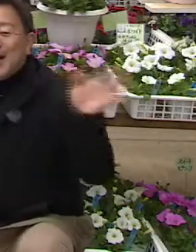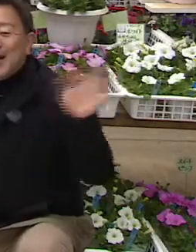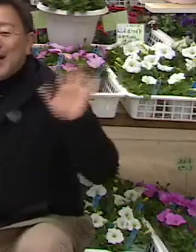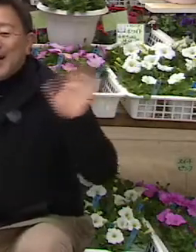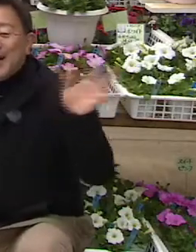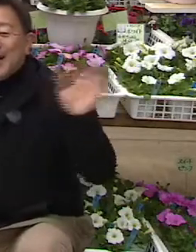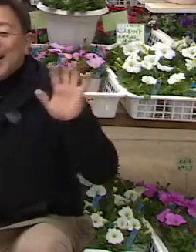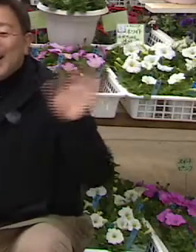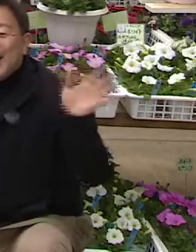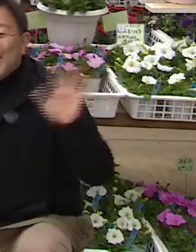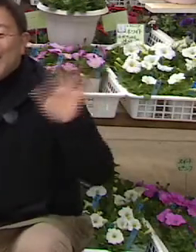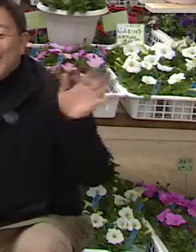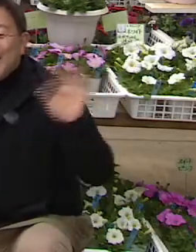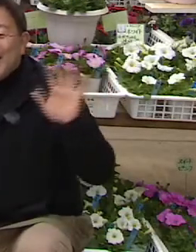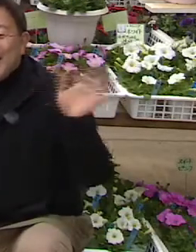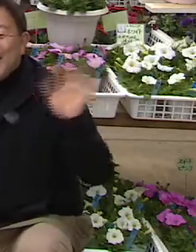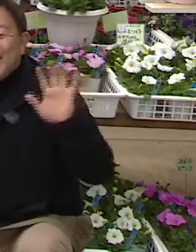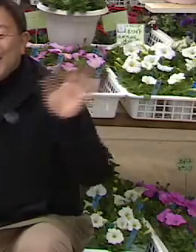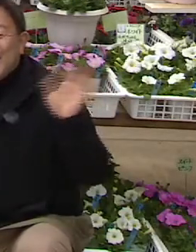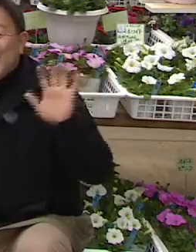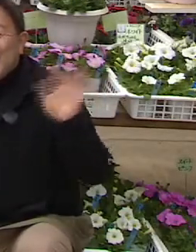わ